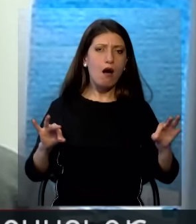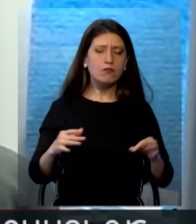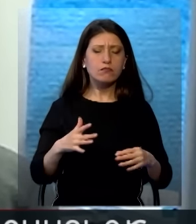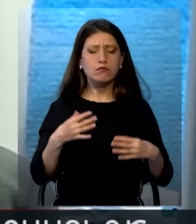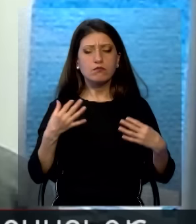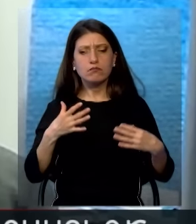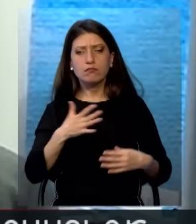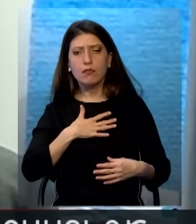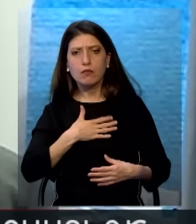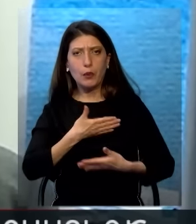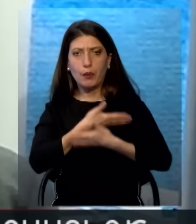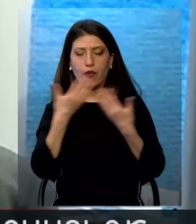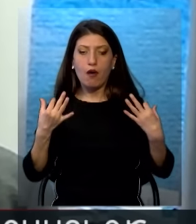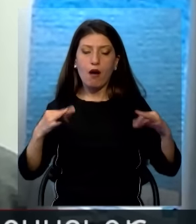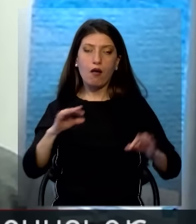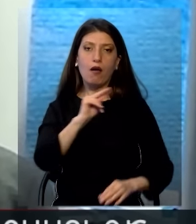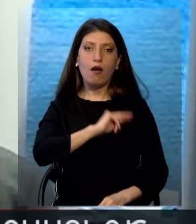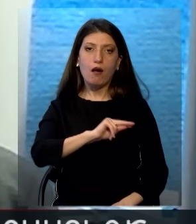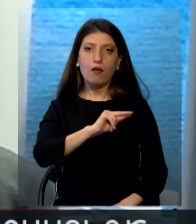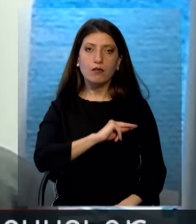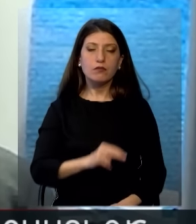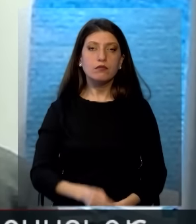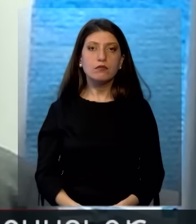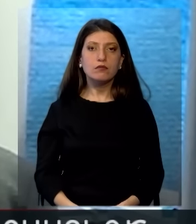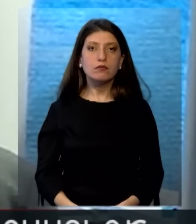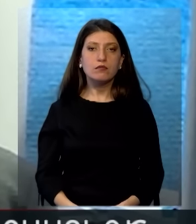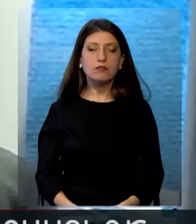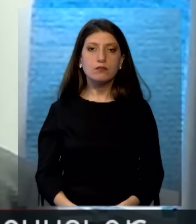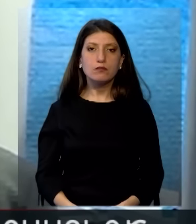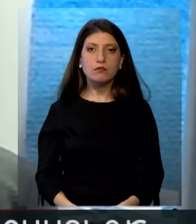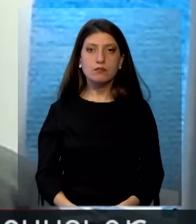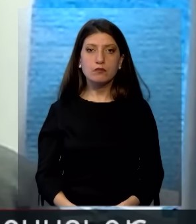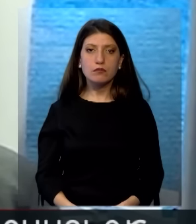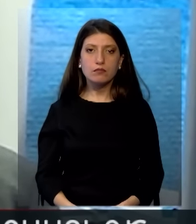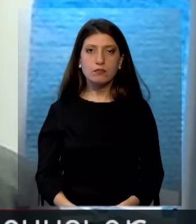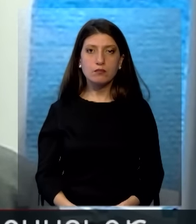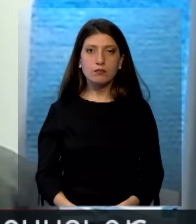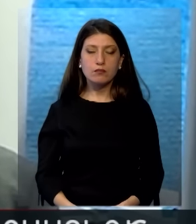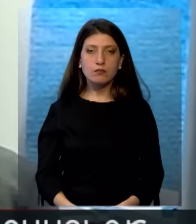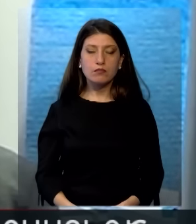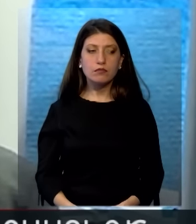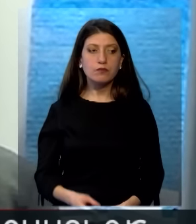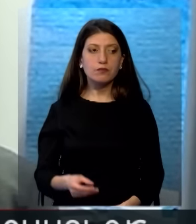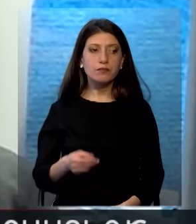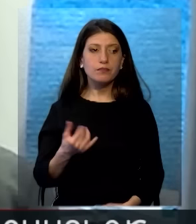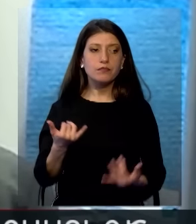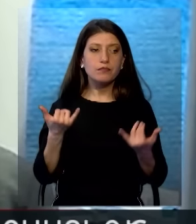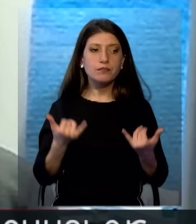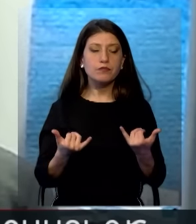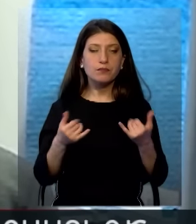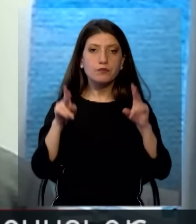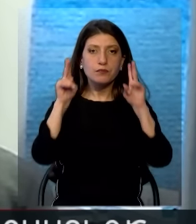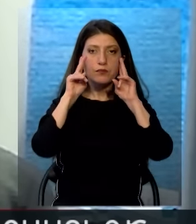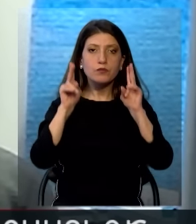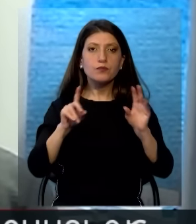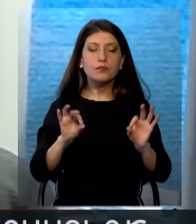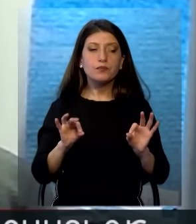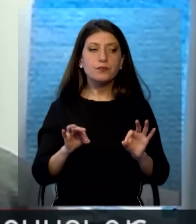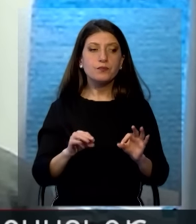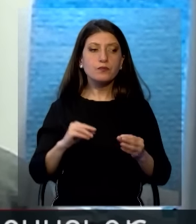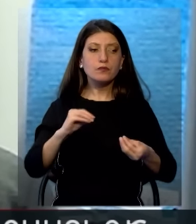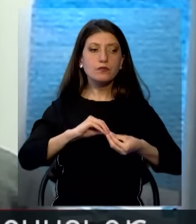կրնա աշխատիր, պամուն է, որ միշտ է ազ է, անցյալին ալ է ազ են նման հարցերի մա, չեմ կիտեր, որ կանով